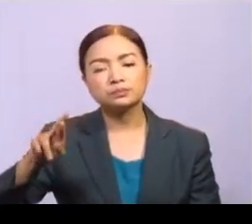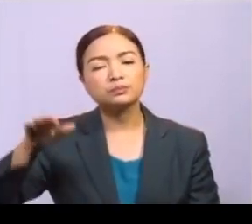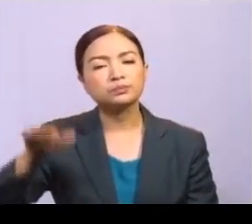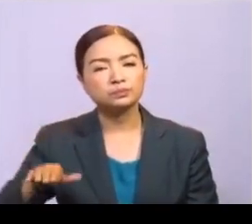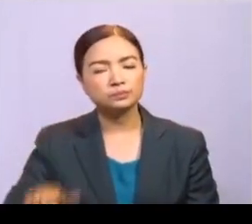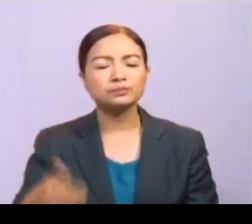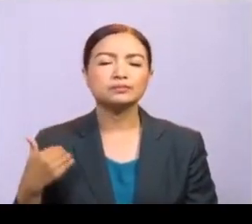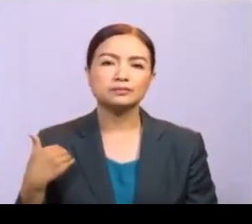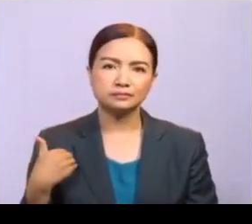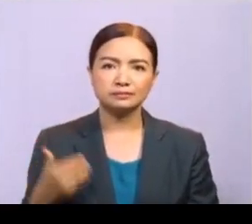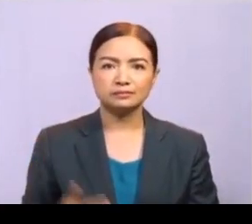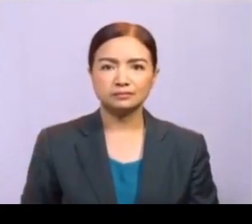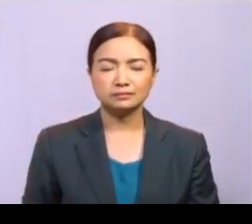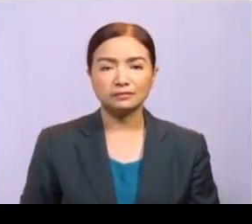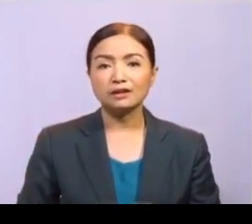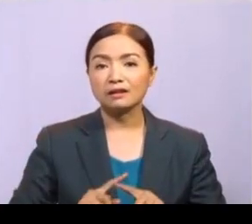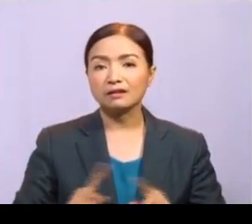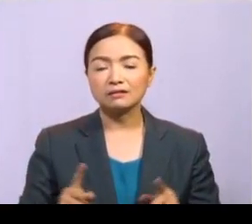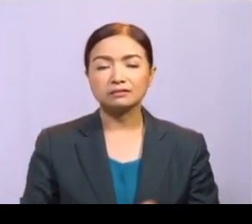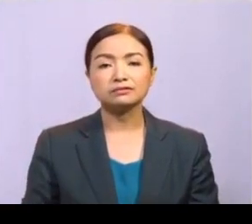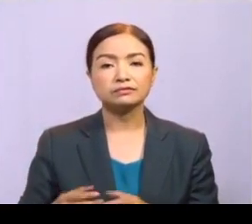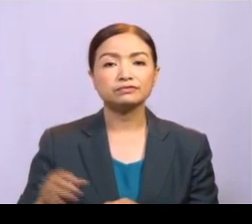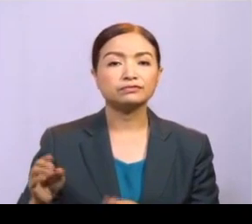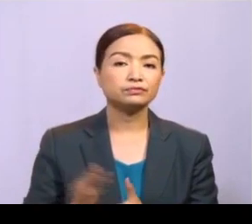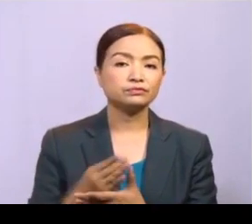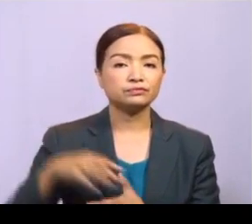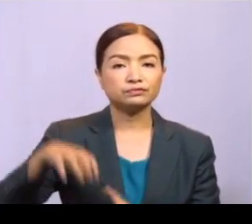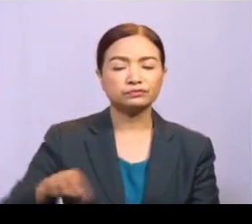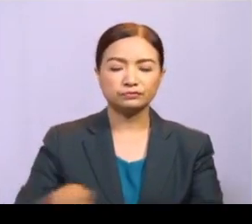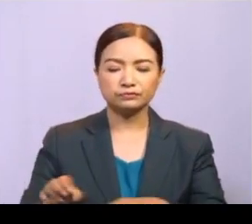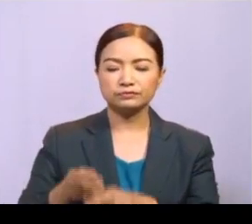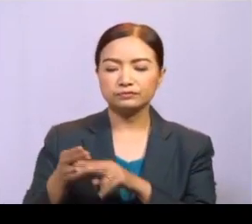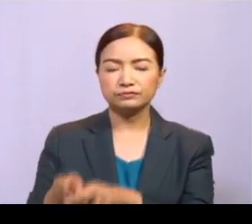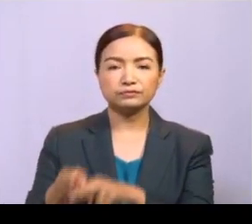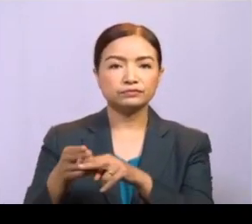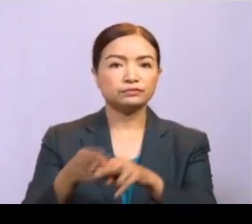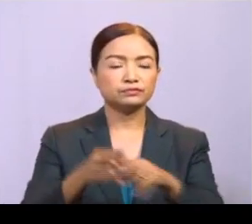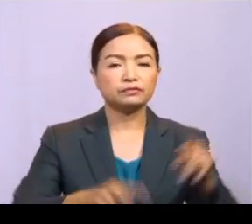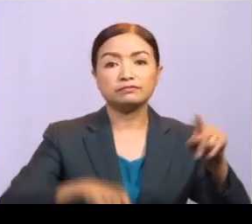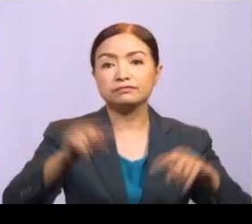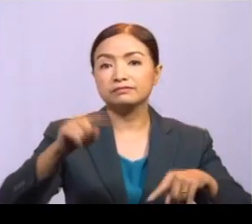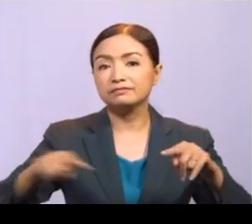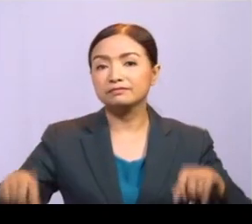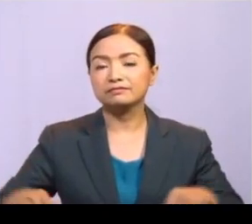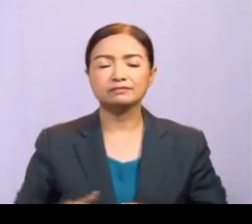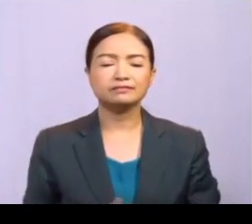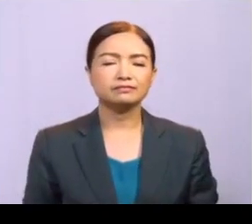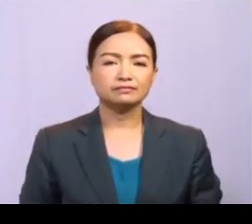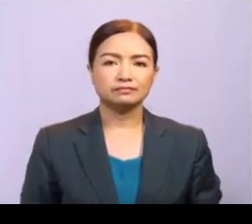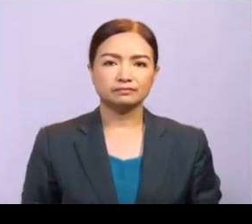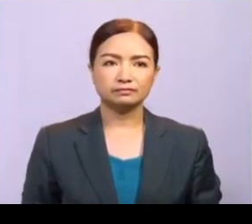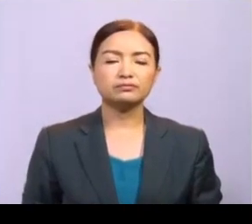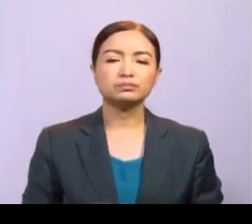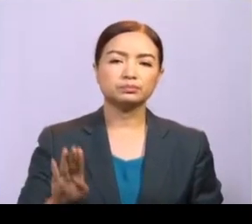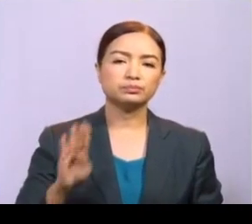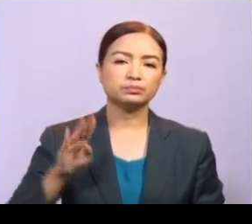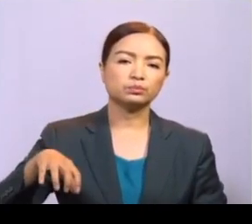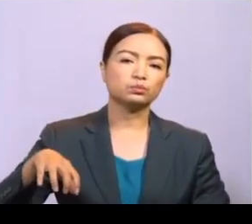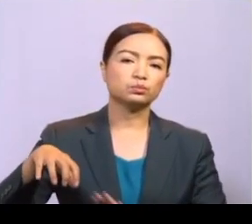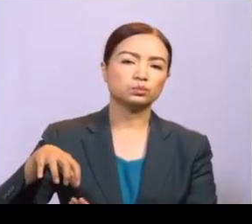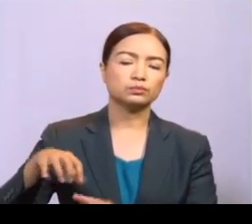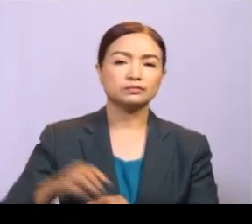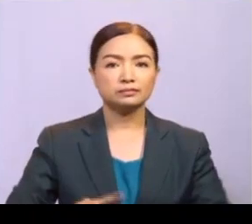หรือส่วนลดทางการค้าลงแต่ละรายเนี่ยก็จะมีการบริหารจัดการที่แตกต่างกันออกไปภายใต้สถานการณ์ในบริษัทของตัวเอง